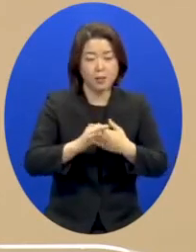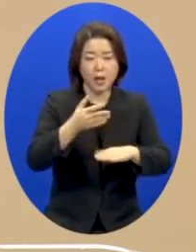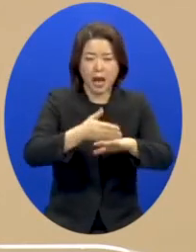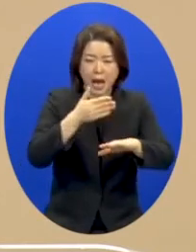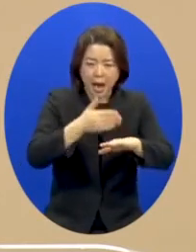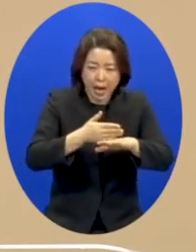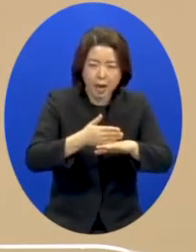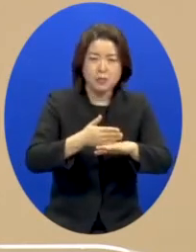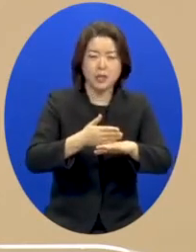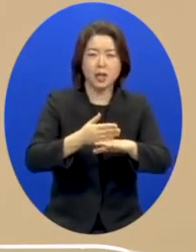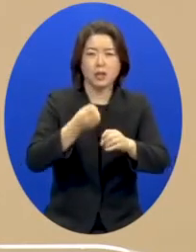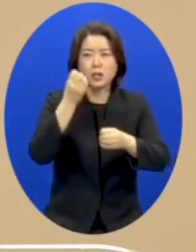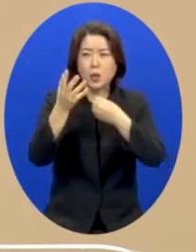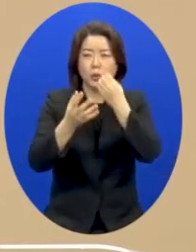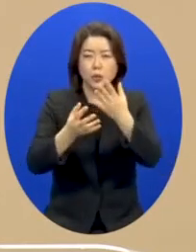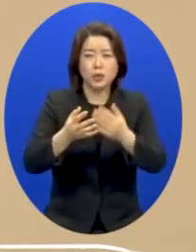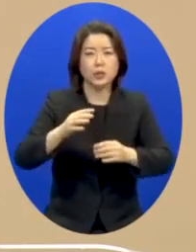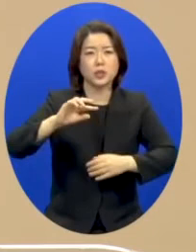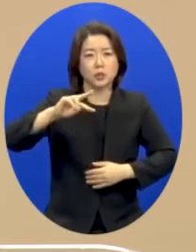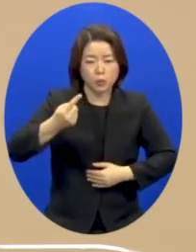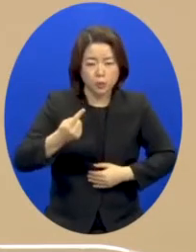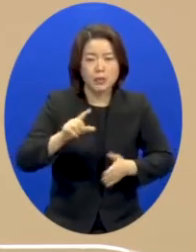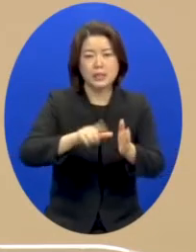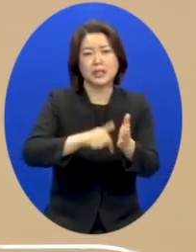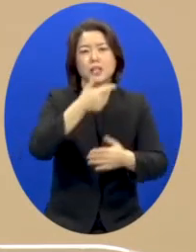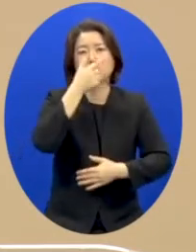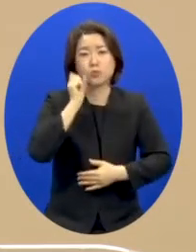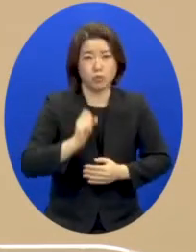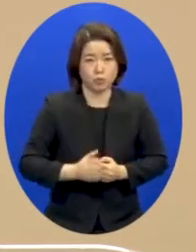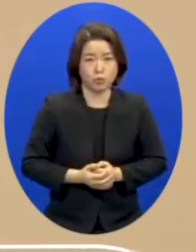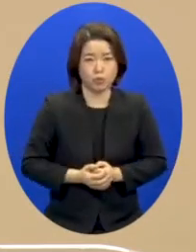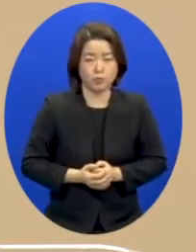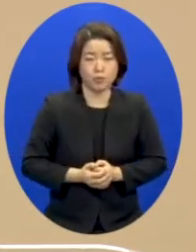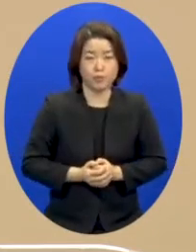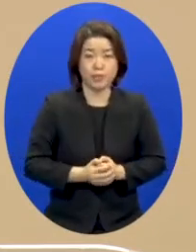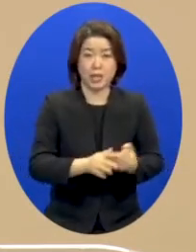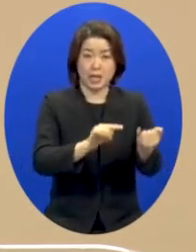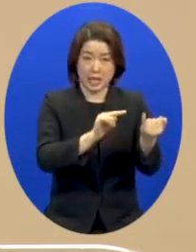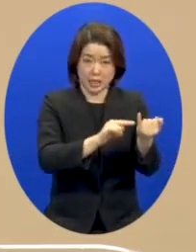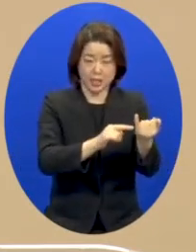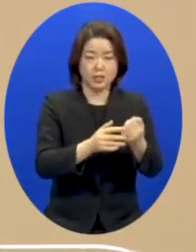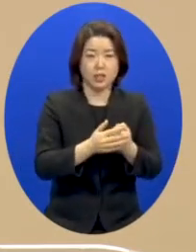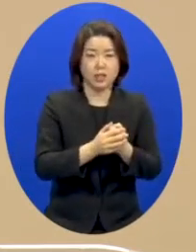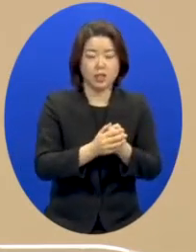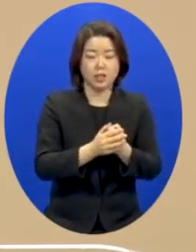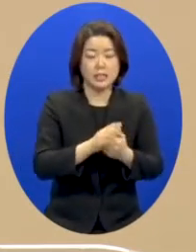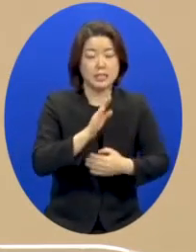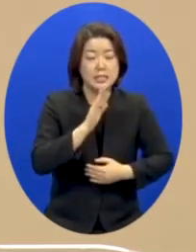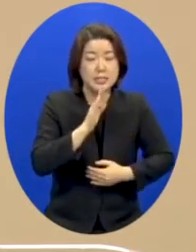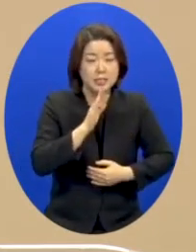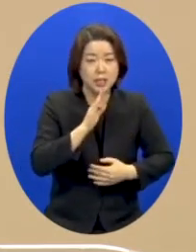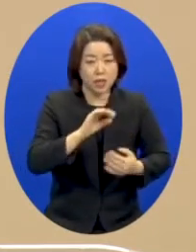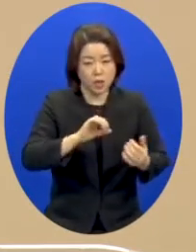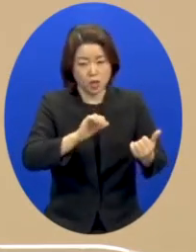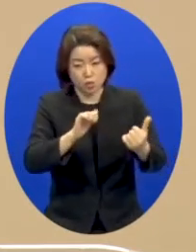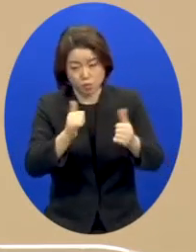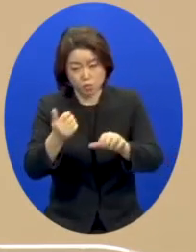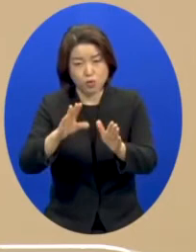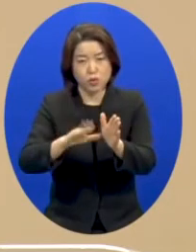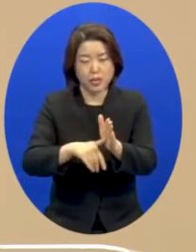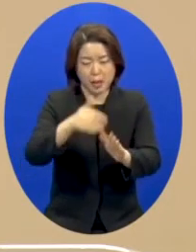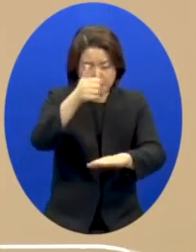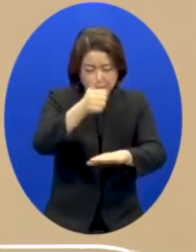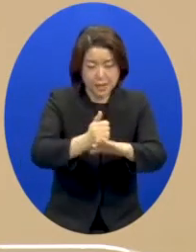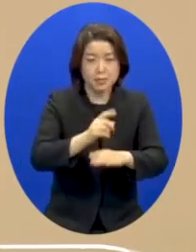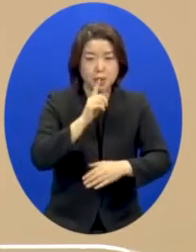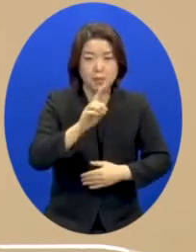감사하기에도 시간이 부족한 사람입니다. 헬렌 켈러 여사는 실제로 임종할 때 했던 마지막